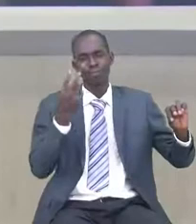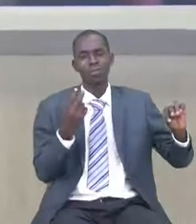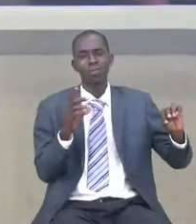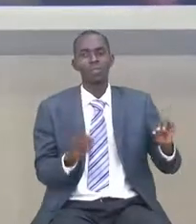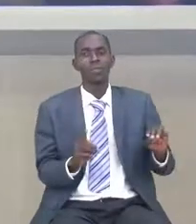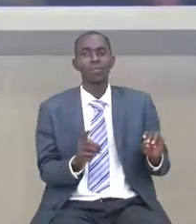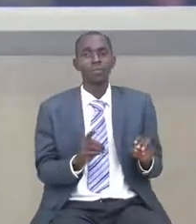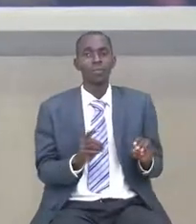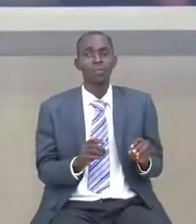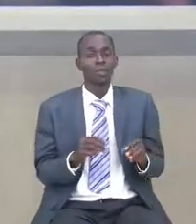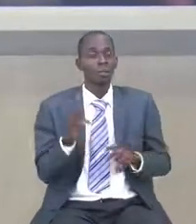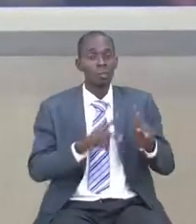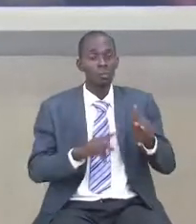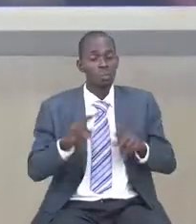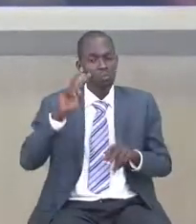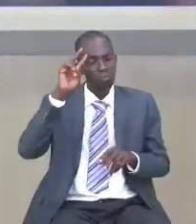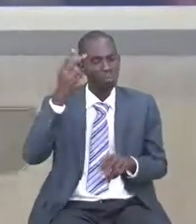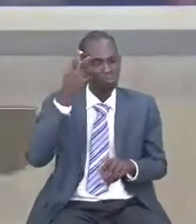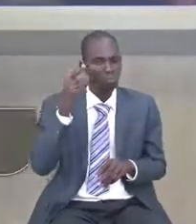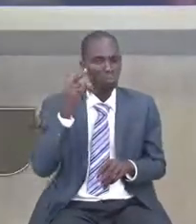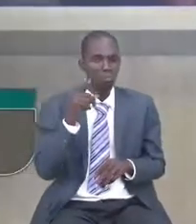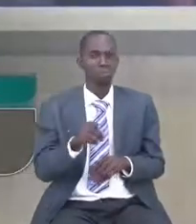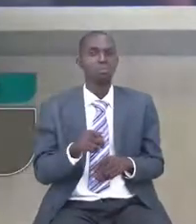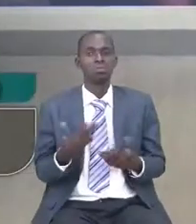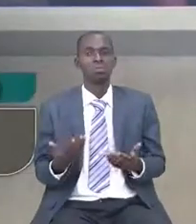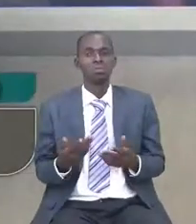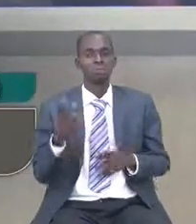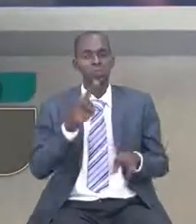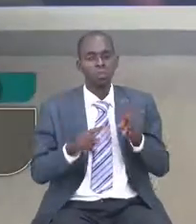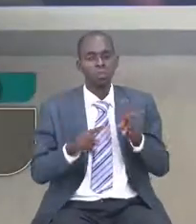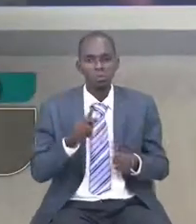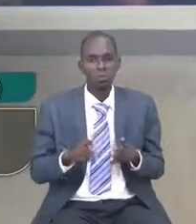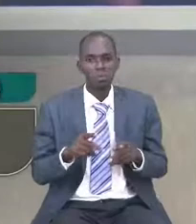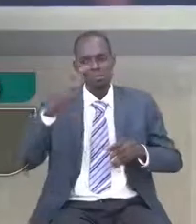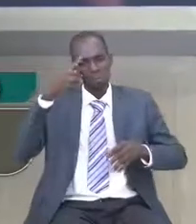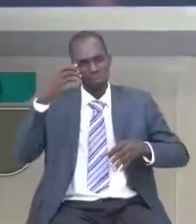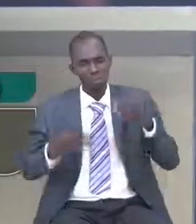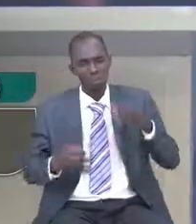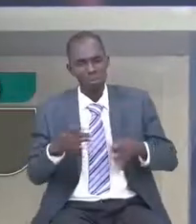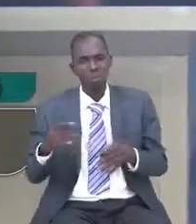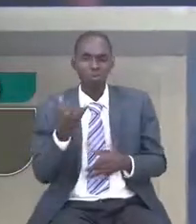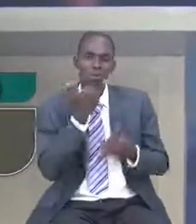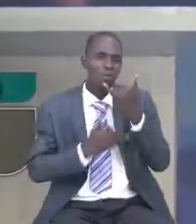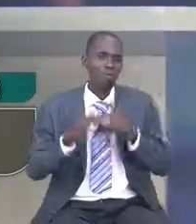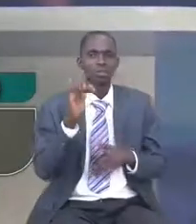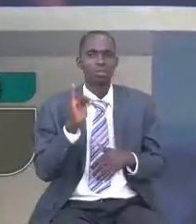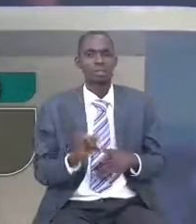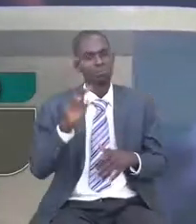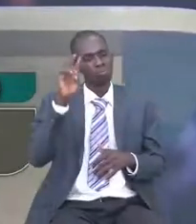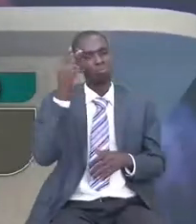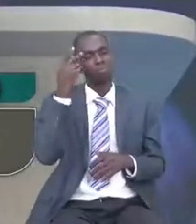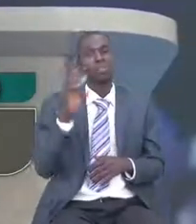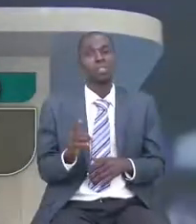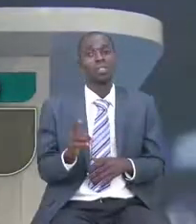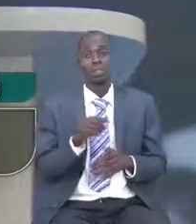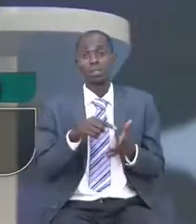Ils l'ont mal compris. On l'a maltraité. On l'a mal jugé, on l'a maltraité. Cet homme avait